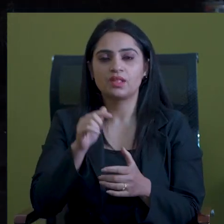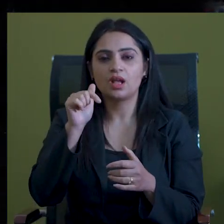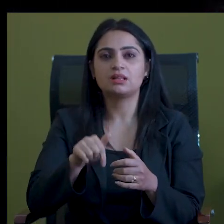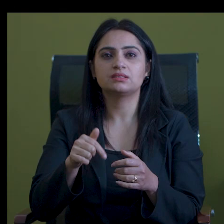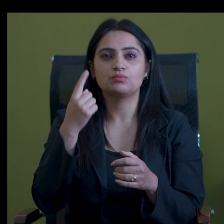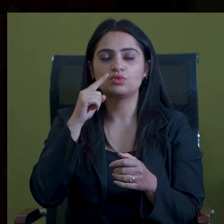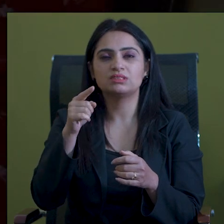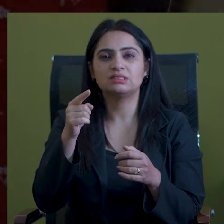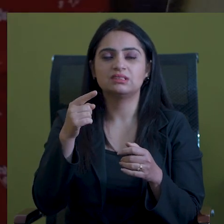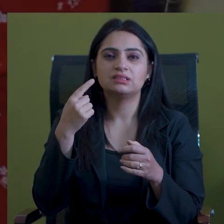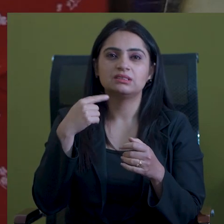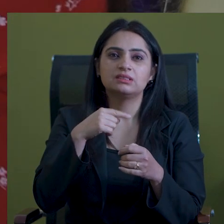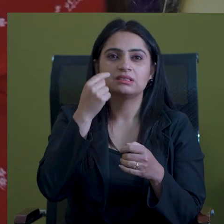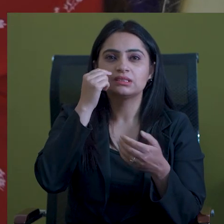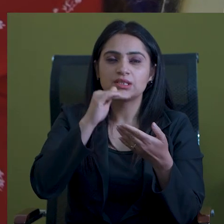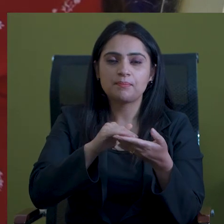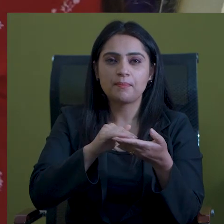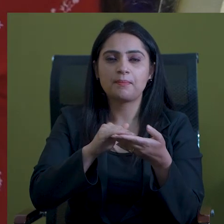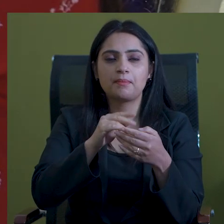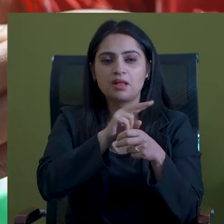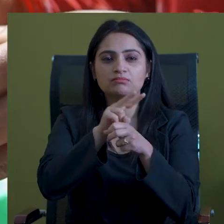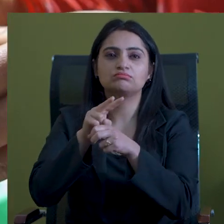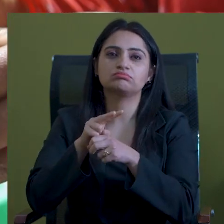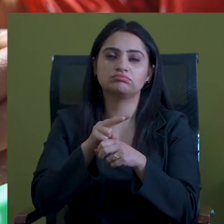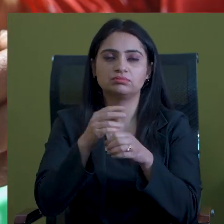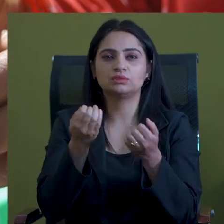पुरे समय स्रिमान को रेख देख मा जान चा